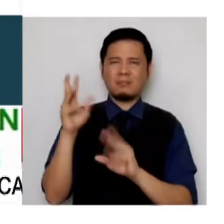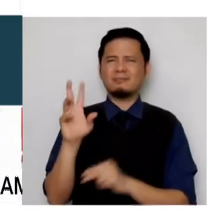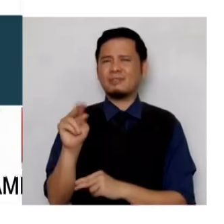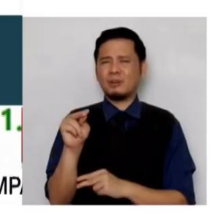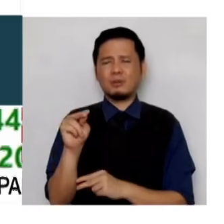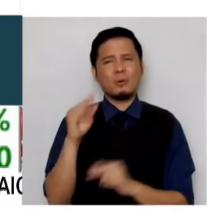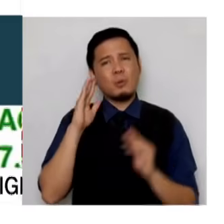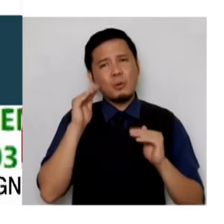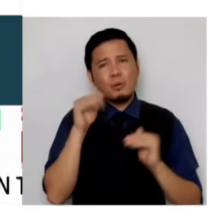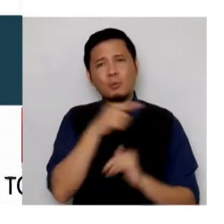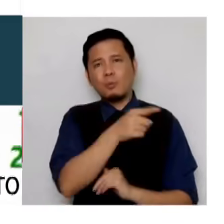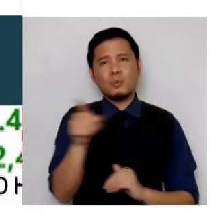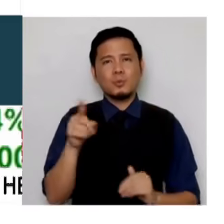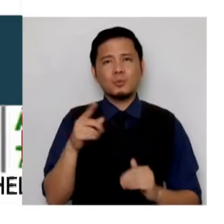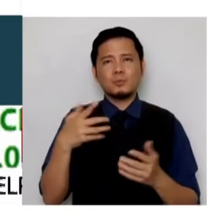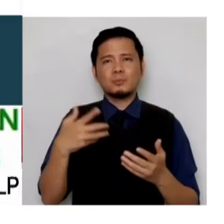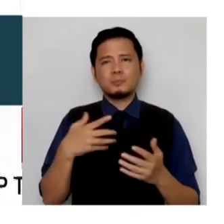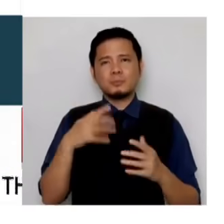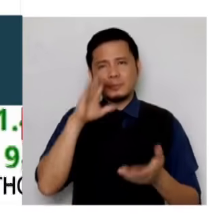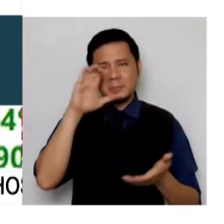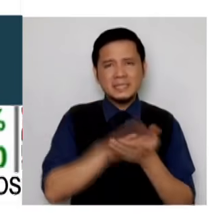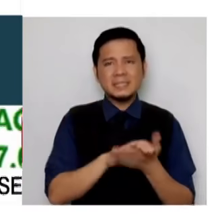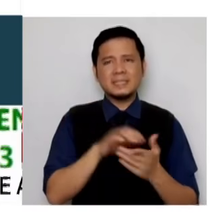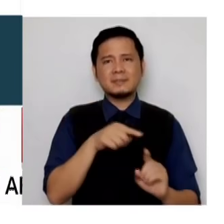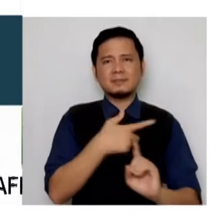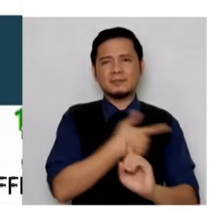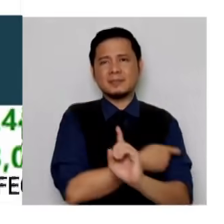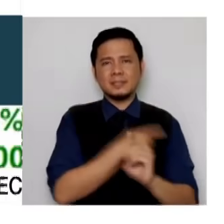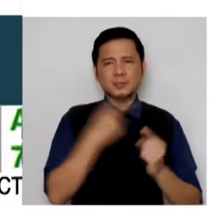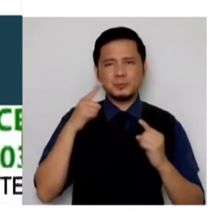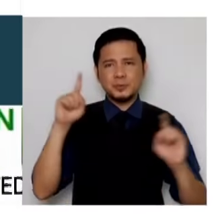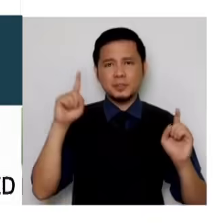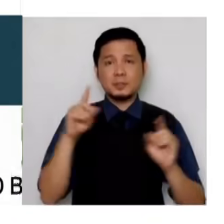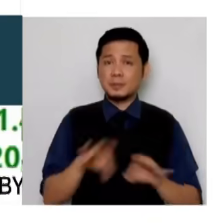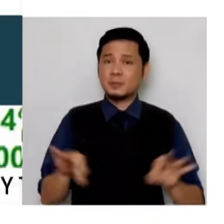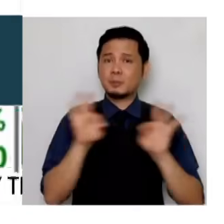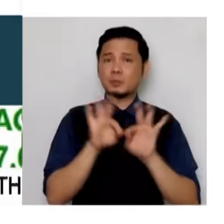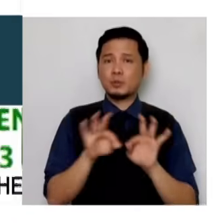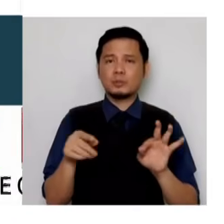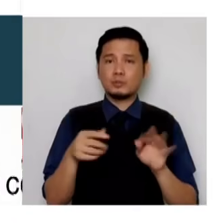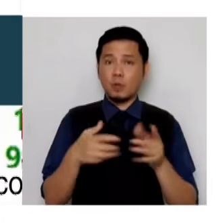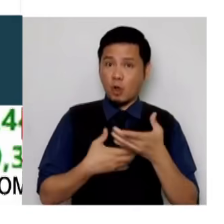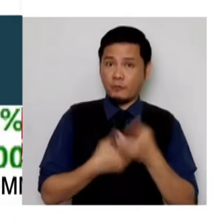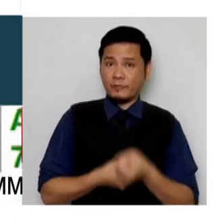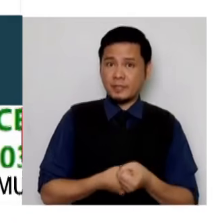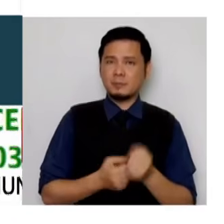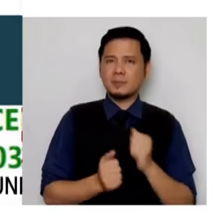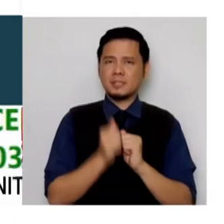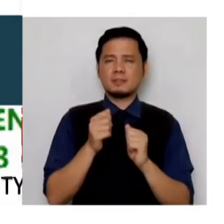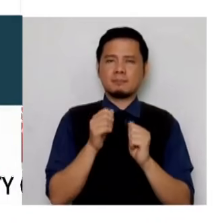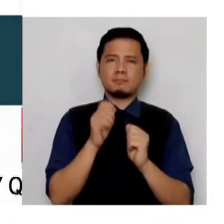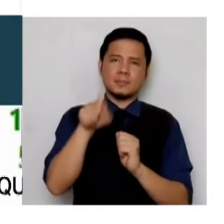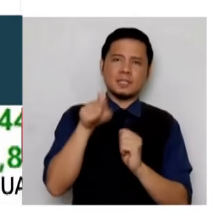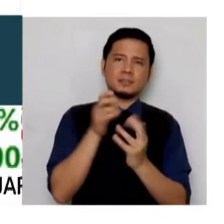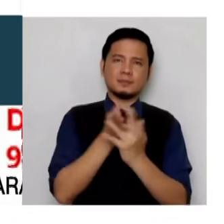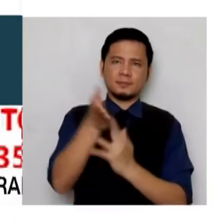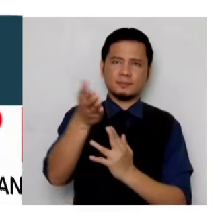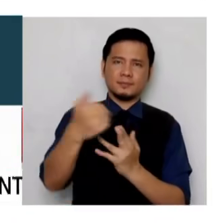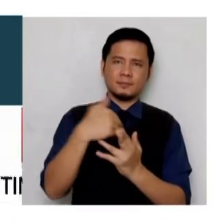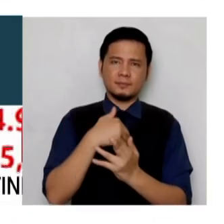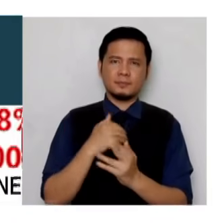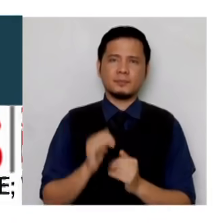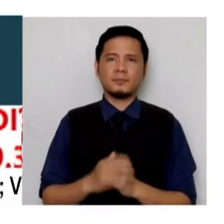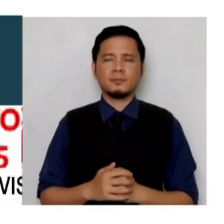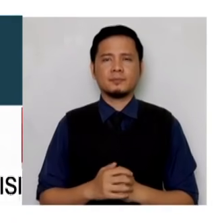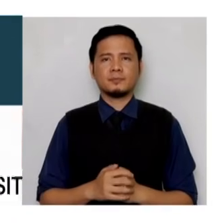magtiwala kayo sa vaccine. So, ganun eh. Di ba, to build confidence, you have to be transparent. Tsaka parang nakikita mo rin yan.